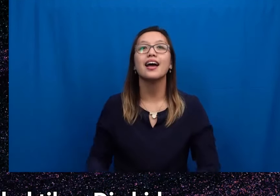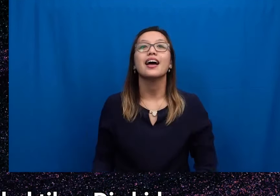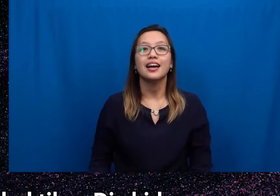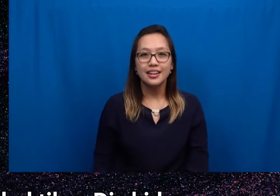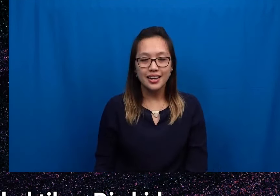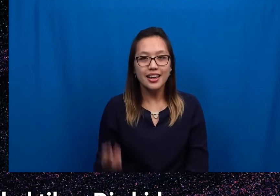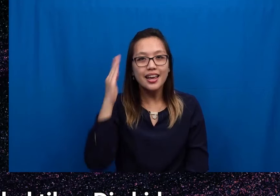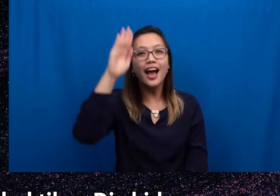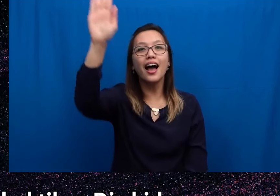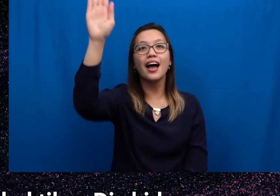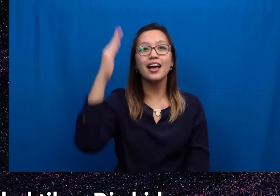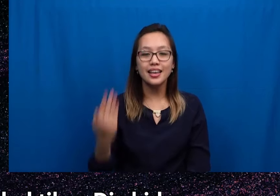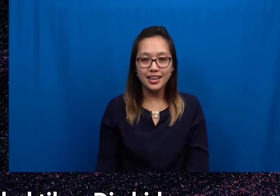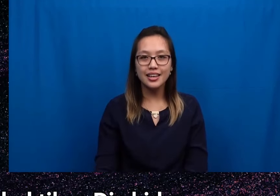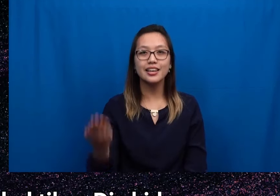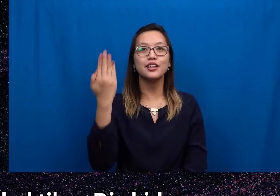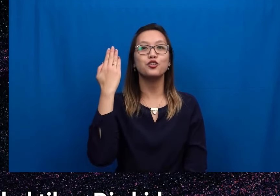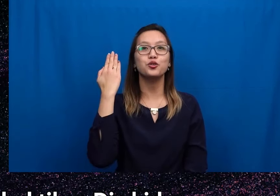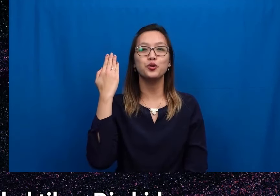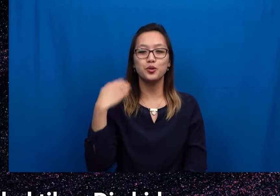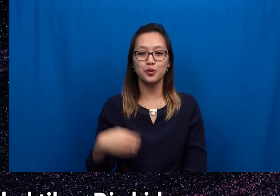membuktikan Dia